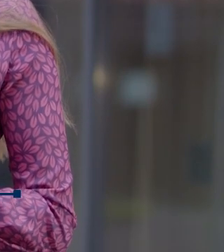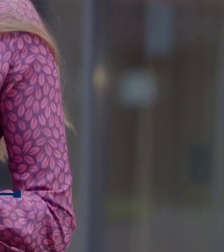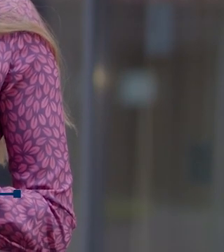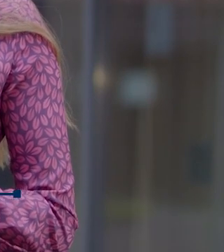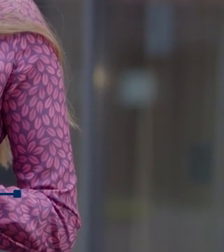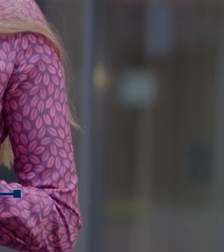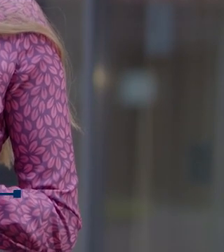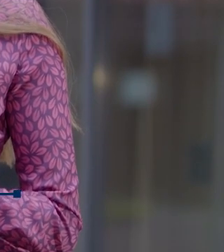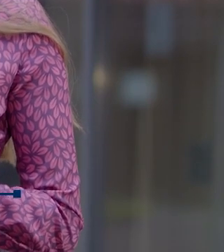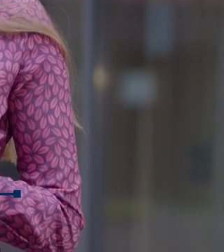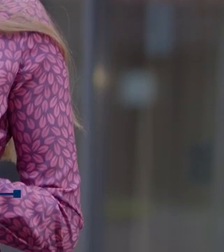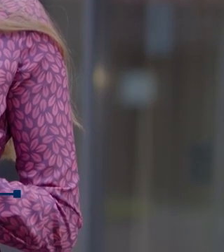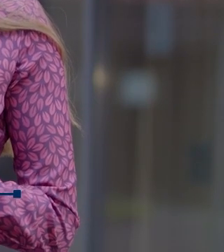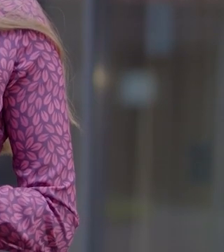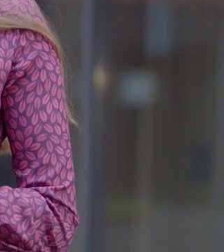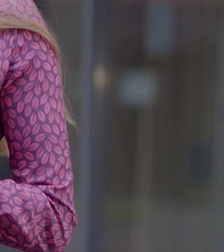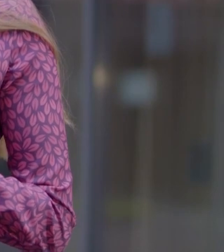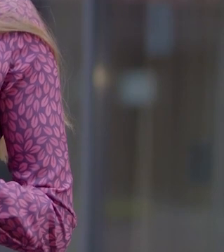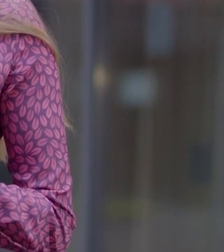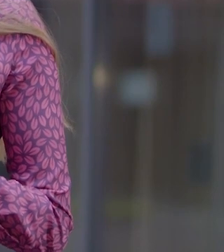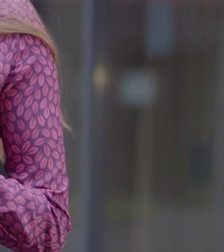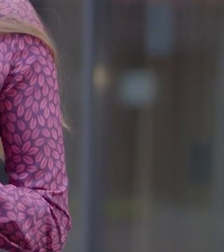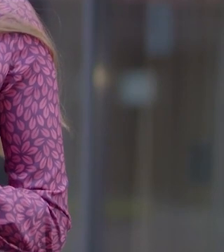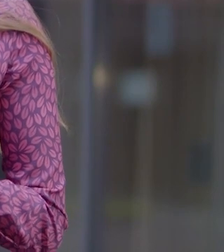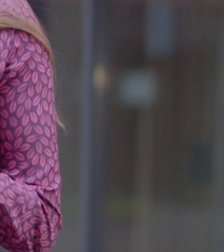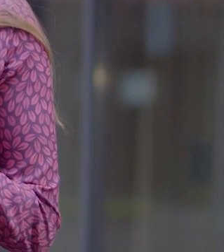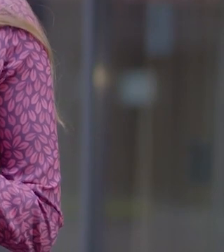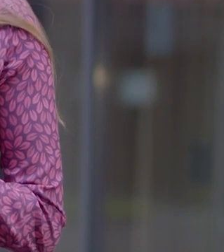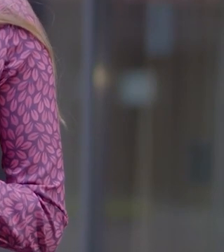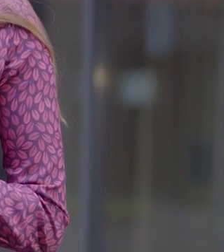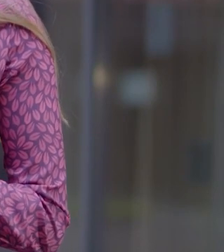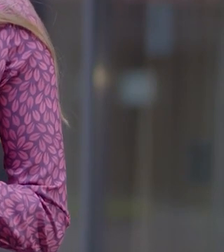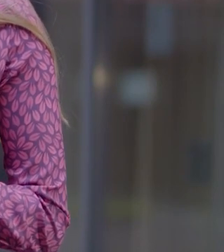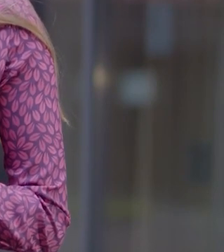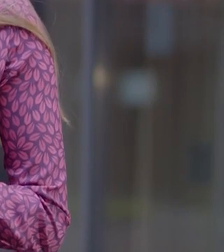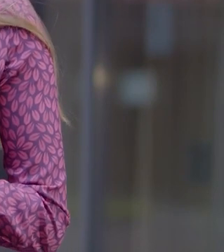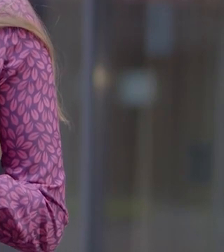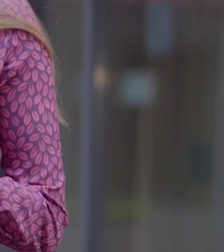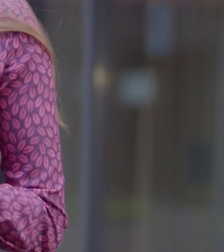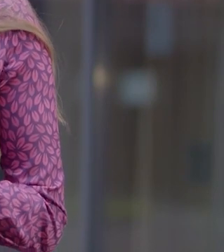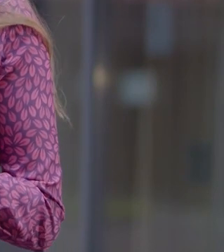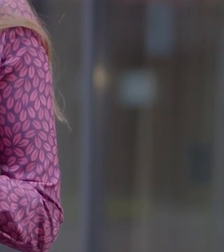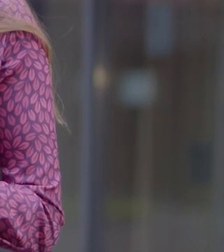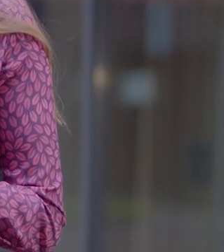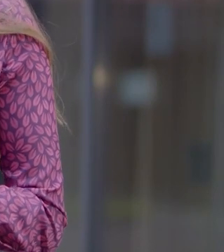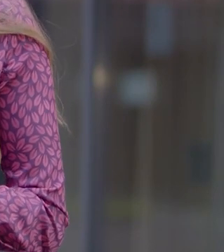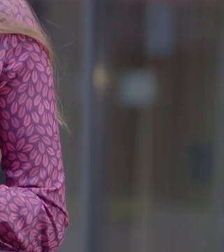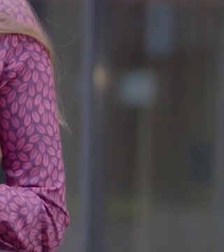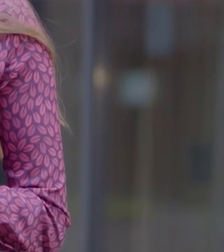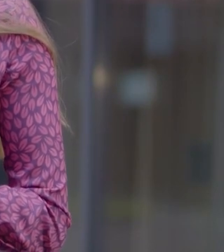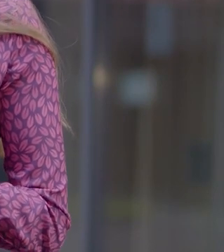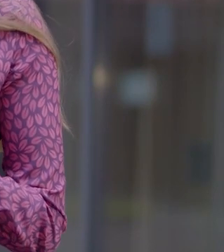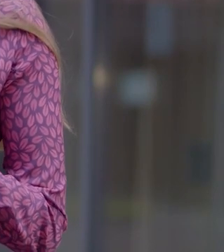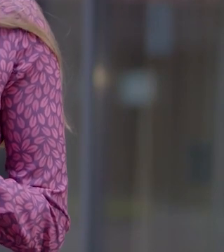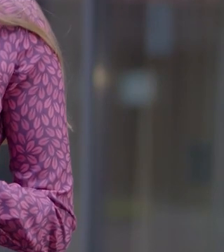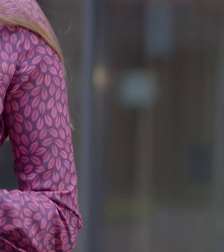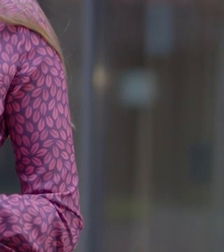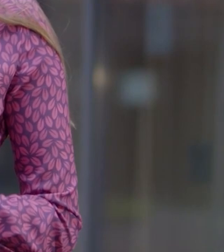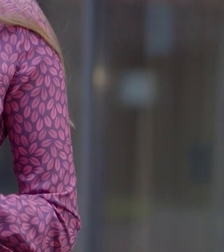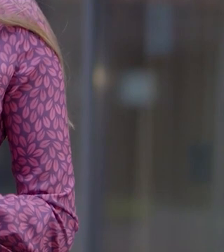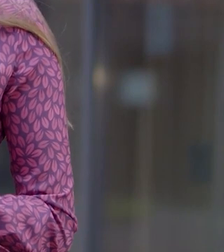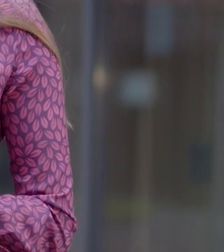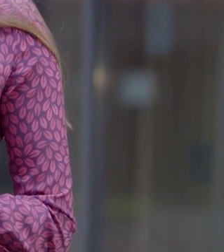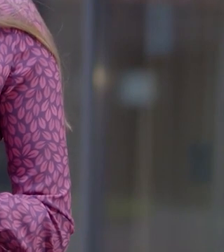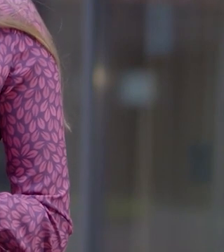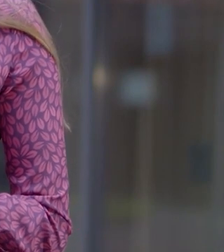W przypadku, kiedy planujemy swoją karierę albo chcemy skonsultować wybór ścieżki zawodowej czy docelowego miejsca praktyk, dobrym